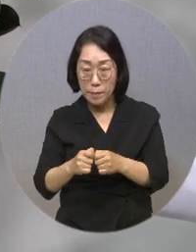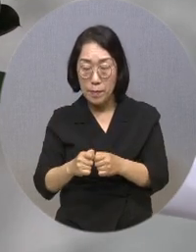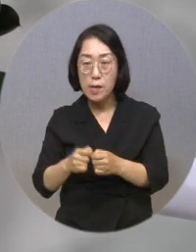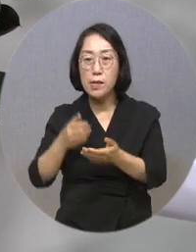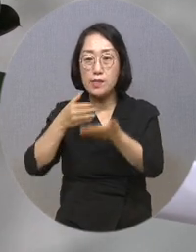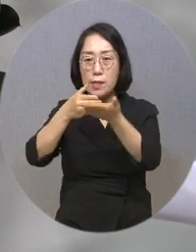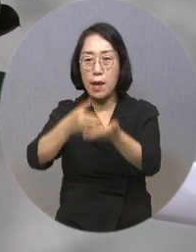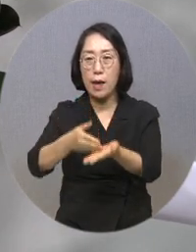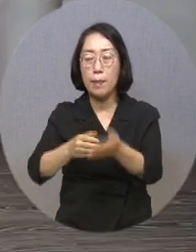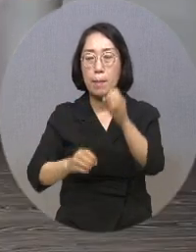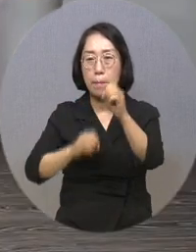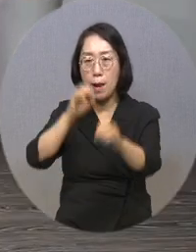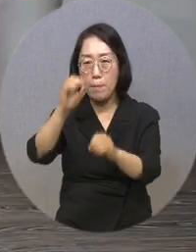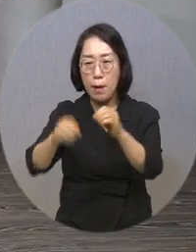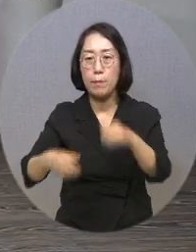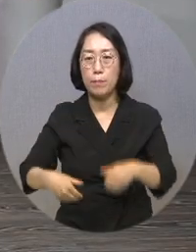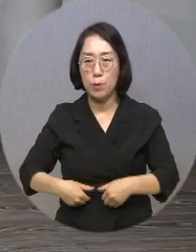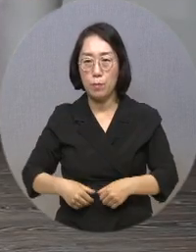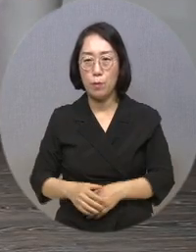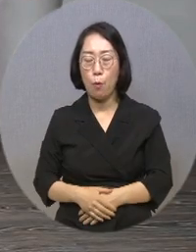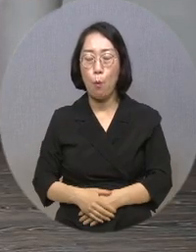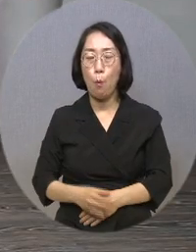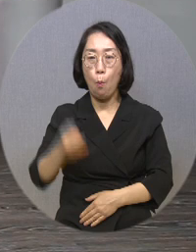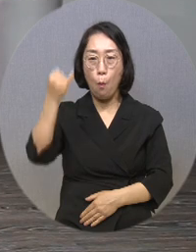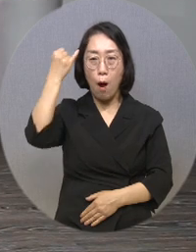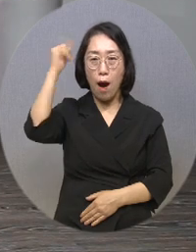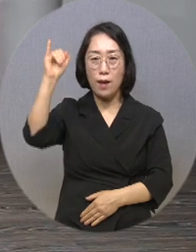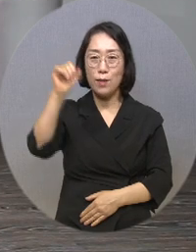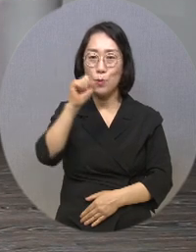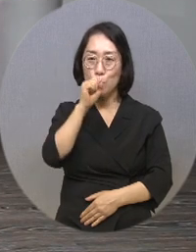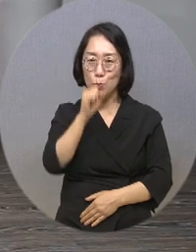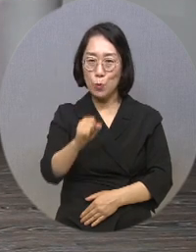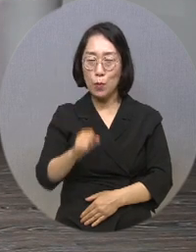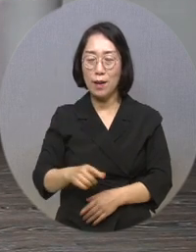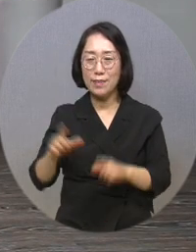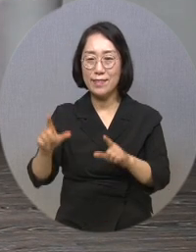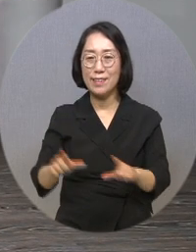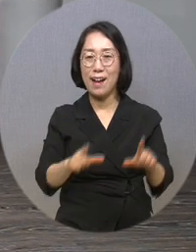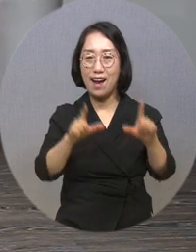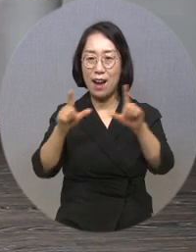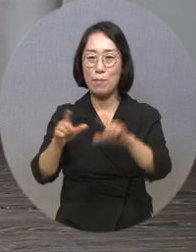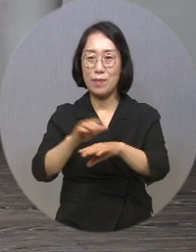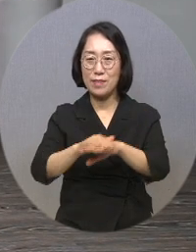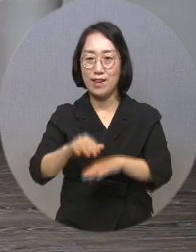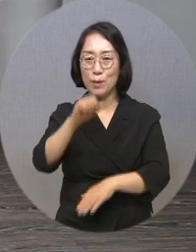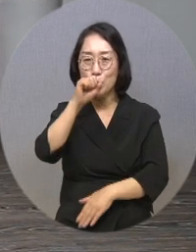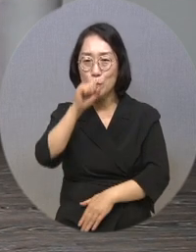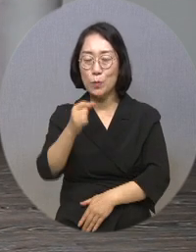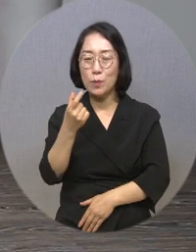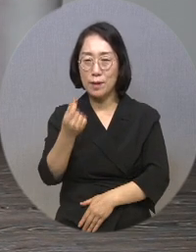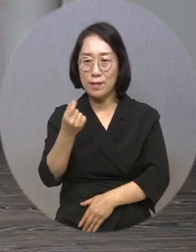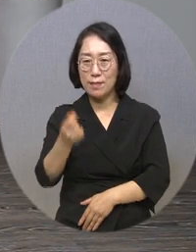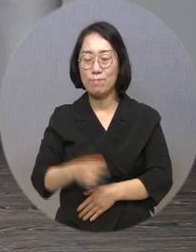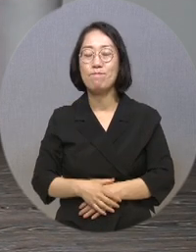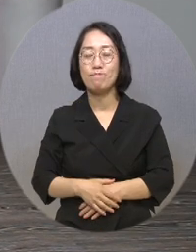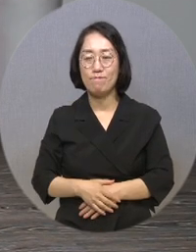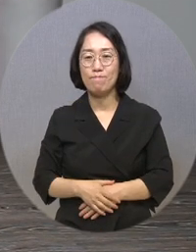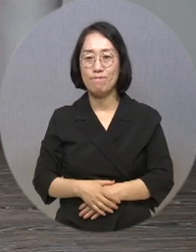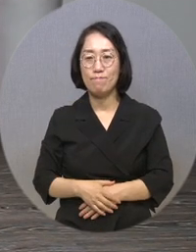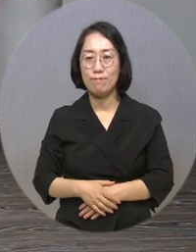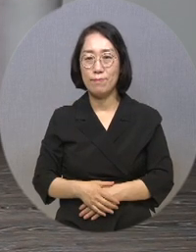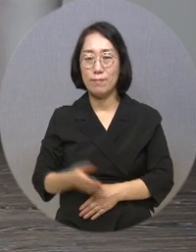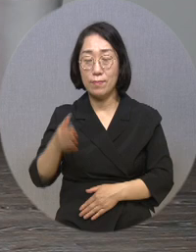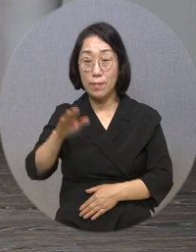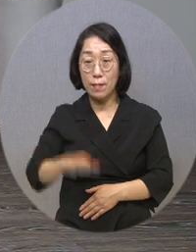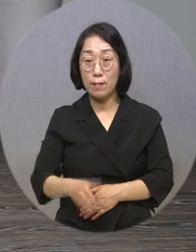많이 해주시면 좋겠습니다. 되게 진짜 참신한 아이디어고 약간 이제 삶의 질도 되게 높아질 수 있는데 네, 네, 그렇게 생각을 하는데 자